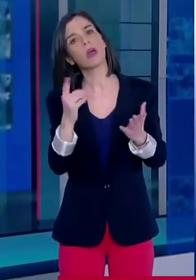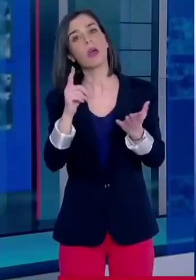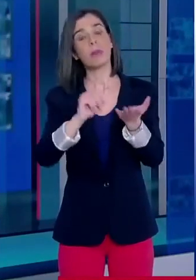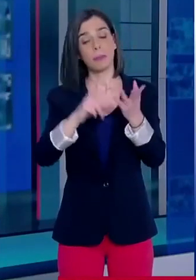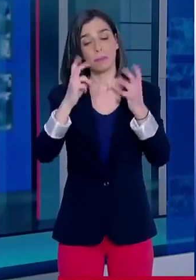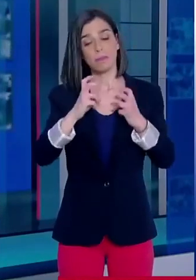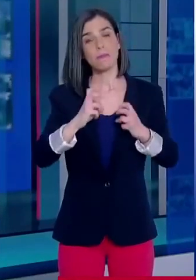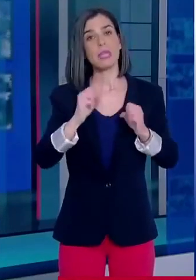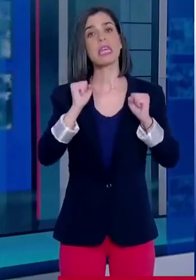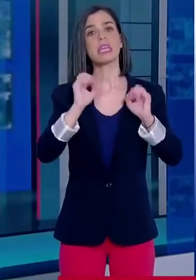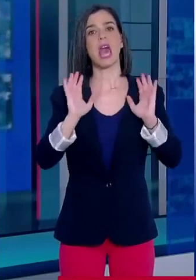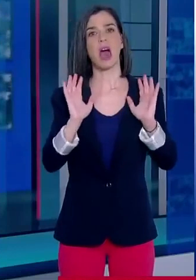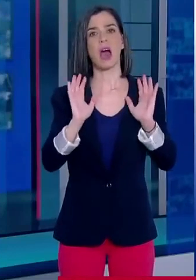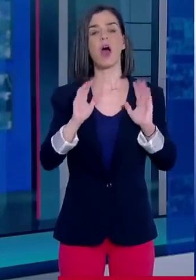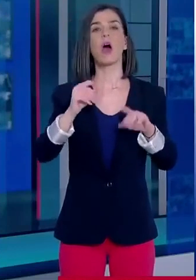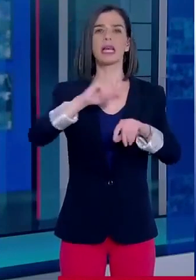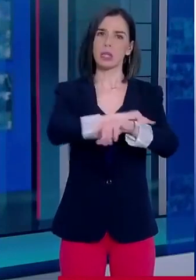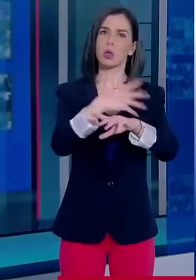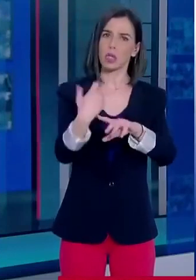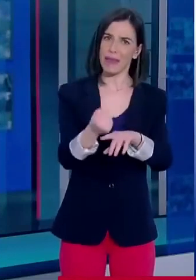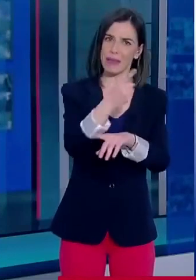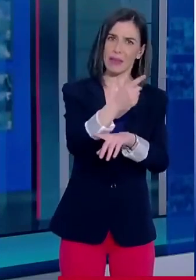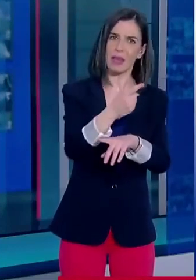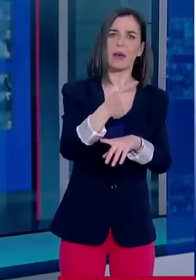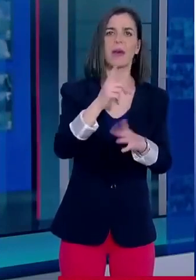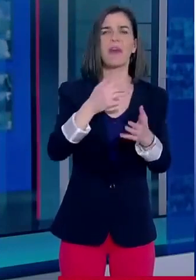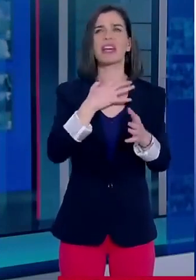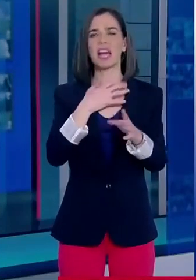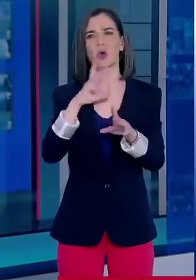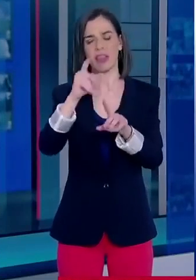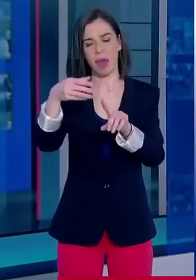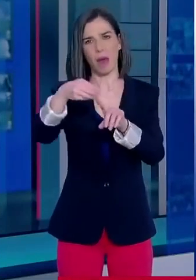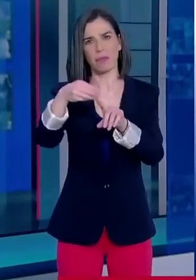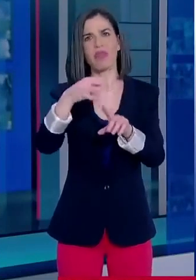μας, επικοινωνούμε με γιατρό, ο γιατρός έχει οξύμετρο και μας ελέγχει. Σας ευχαριστούμε πολύ.